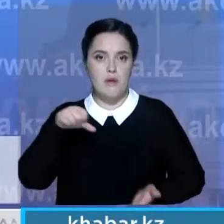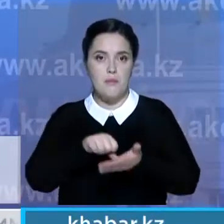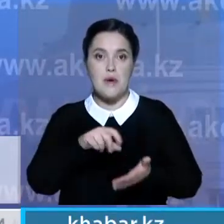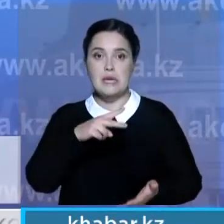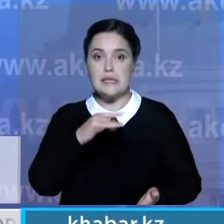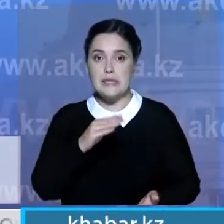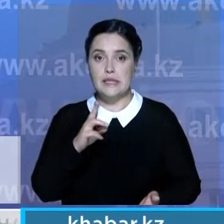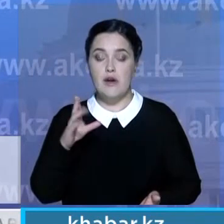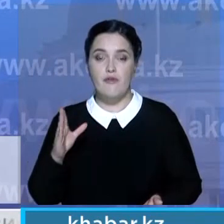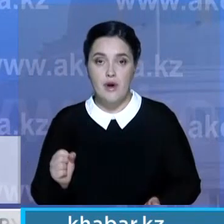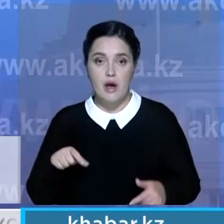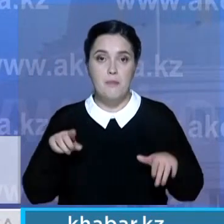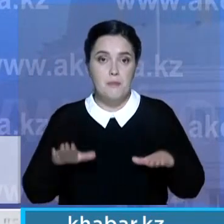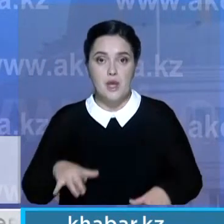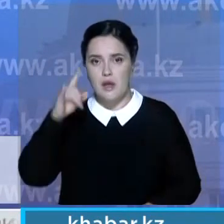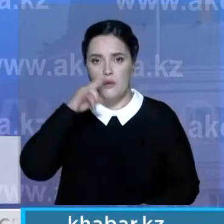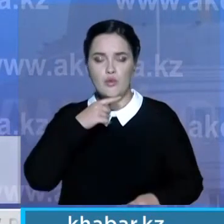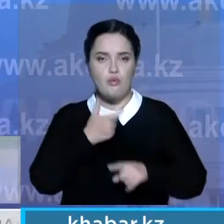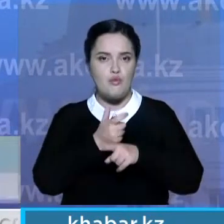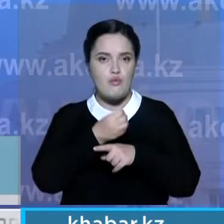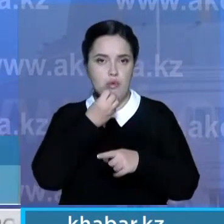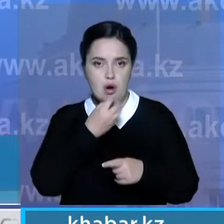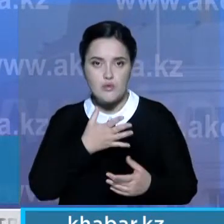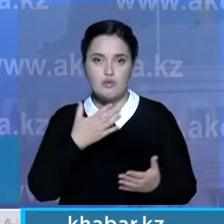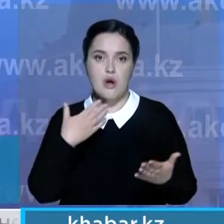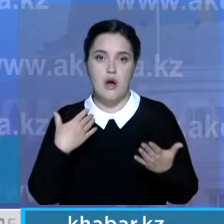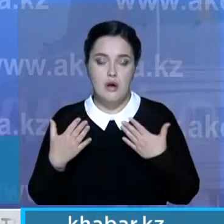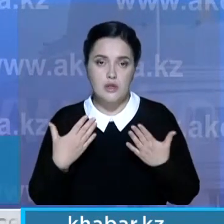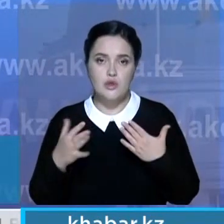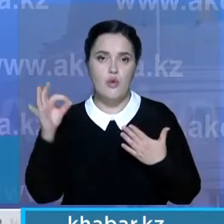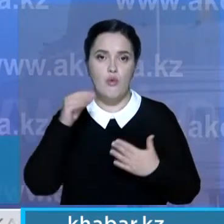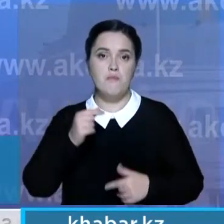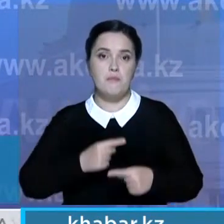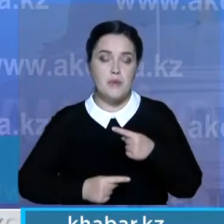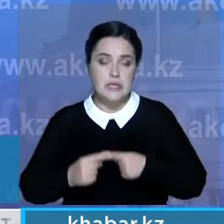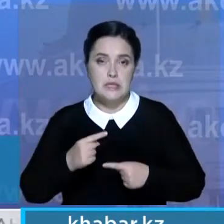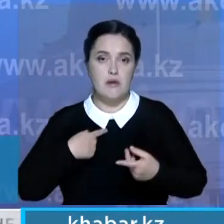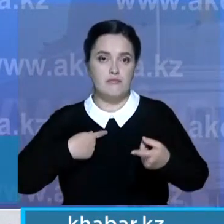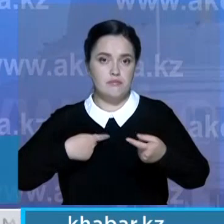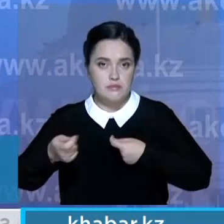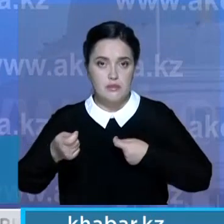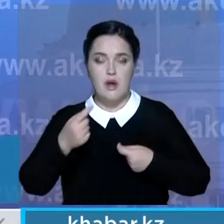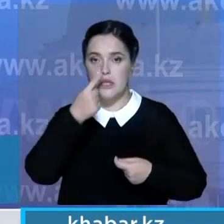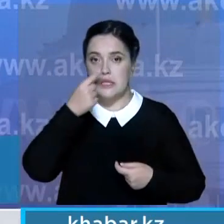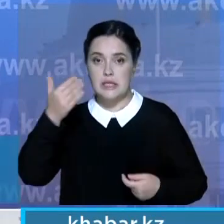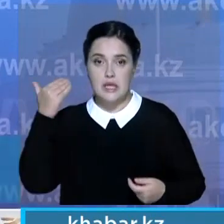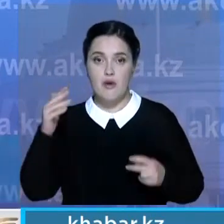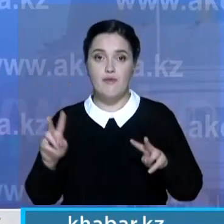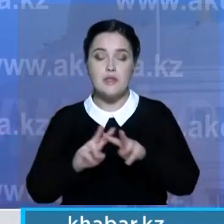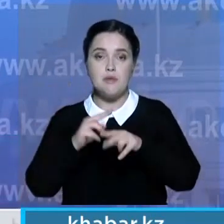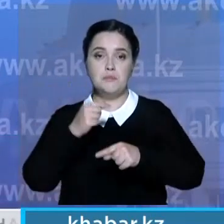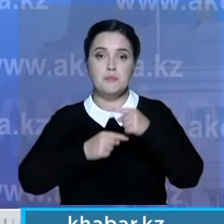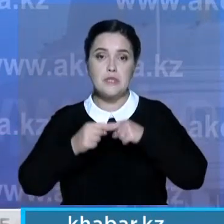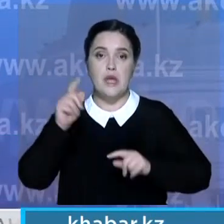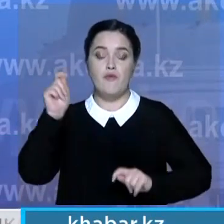в Казахстане. У нас очень хорошие отношения, в том числе в сфере бизнеса. К примеру, недавно в Астане был бизнес-форум.